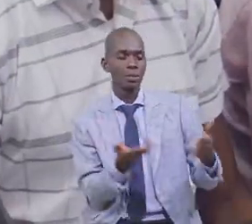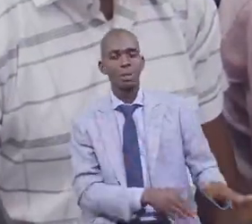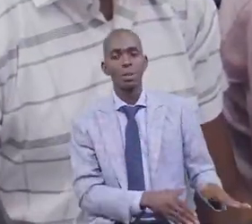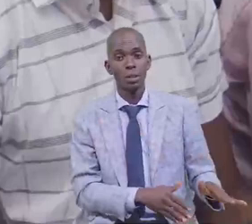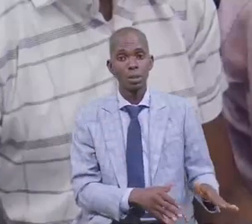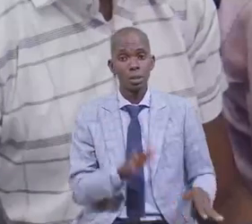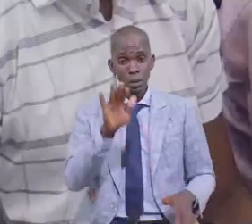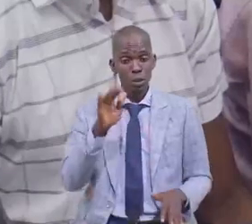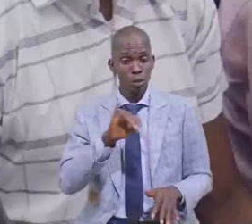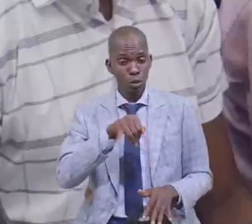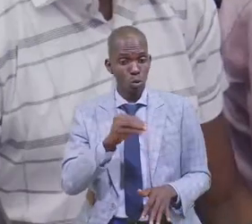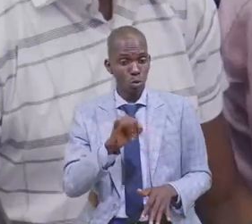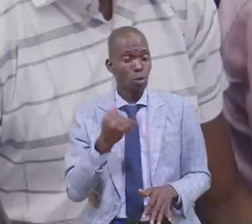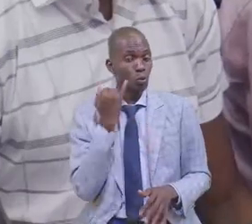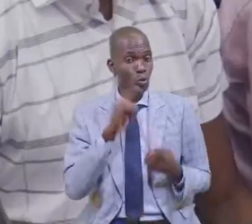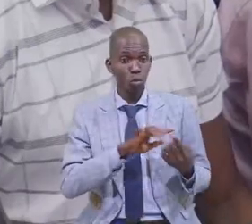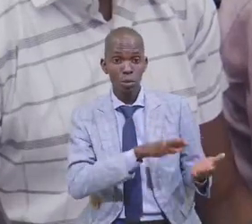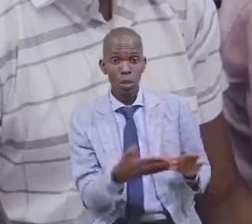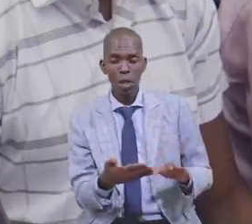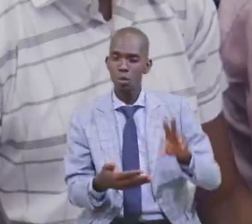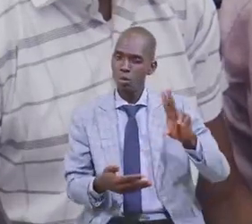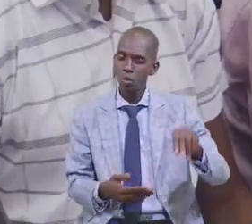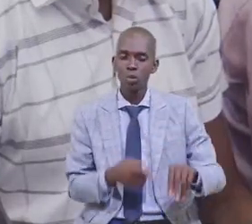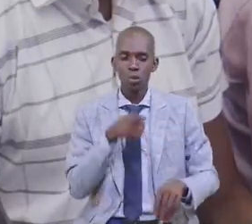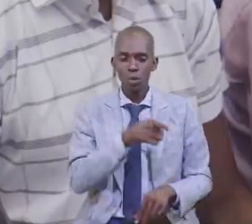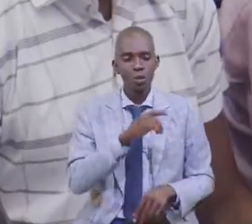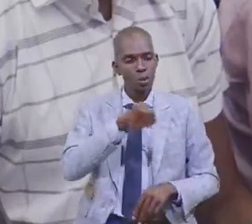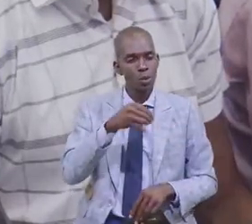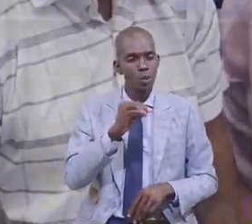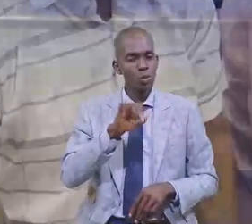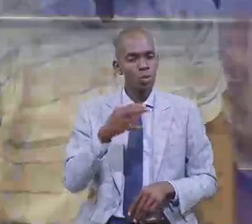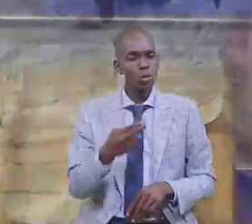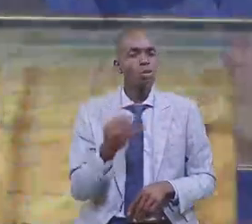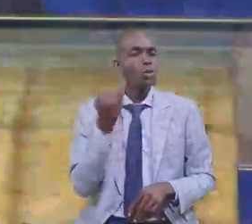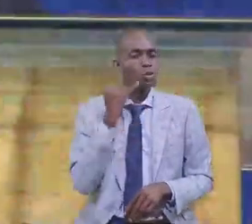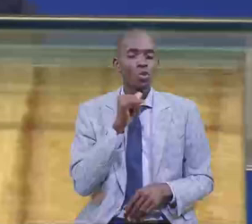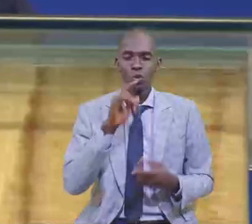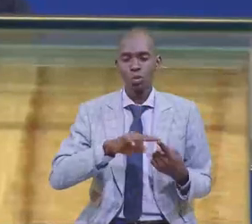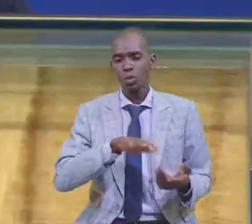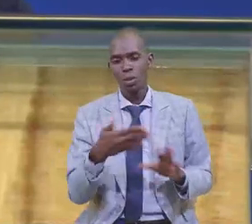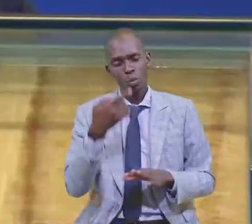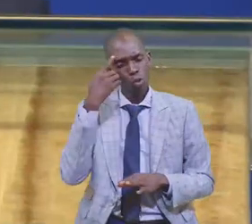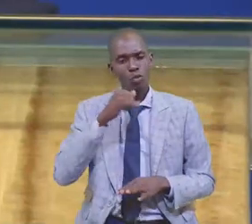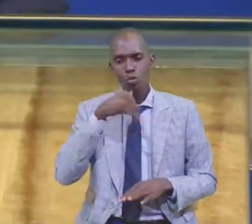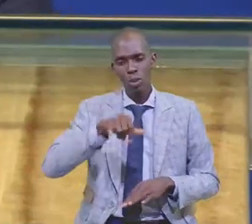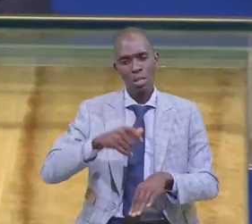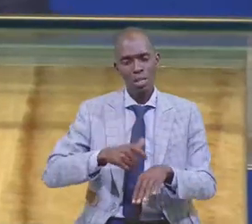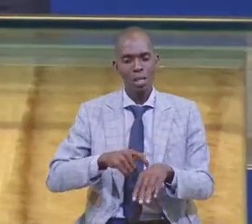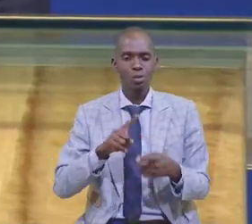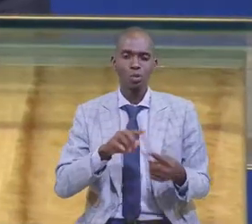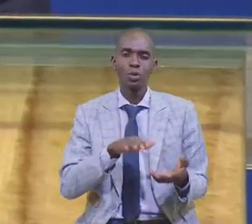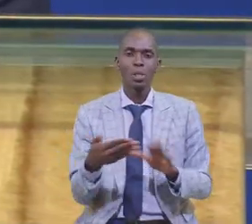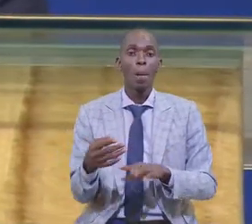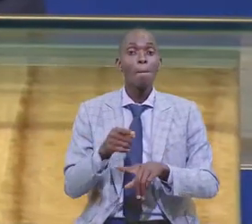Il mourut. Devait-il mourir? Non, il ne devait pas mourir. Ce n'est pas son honneur de mourir, mais il est très